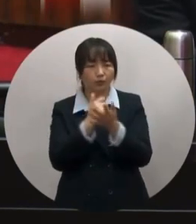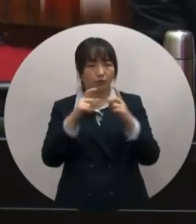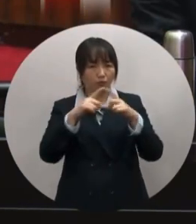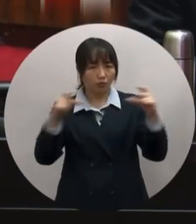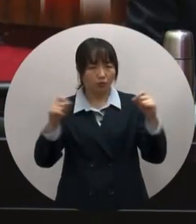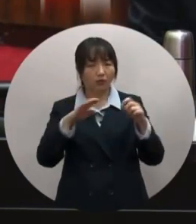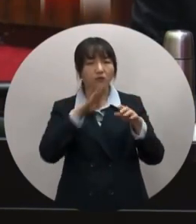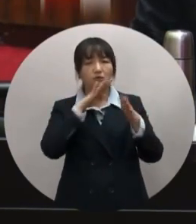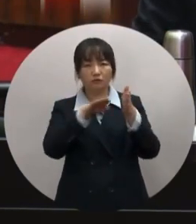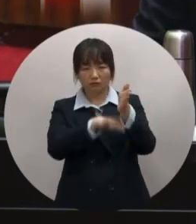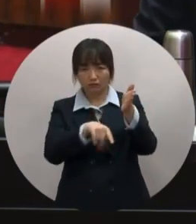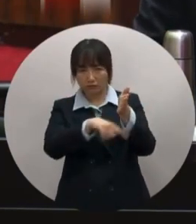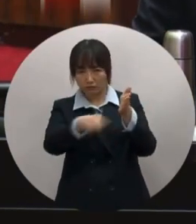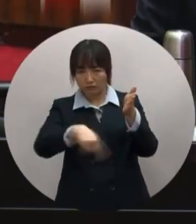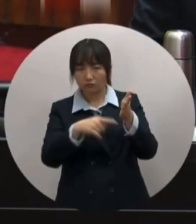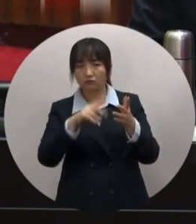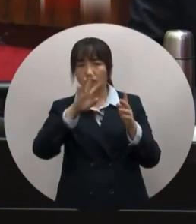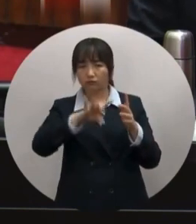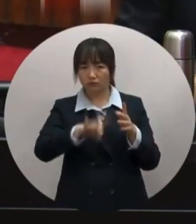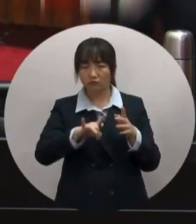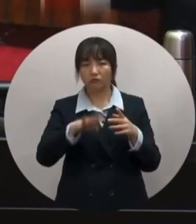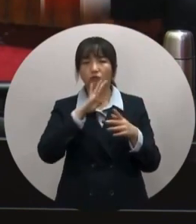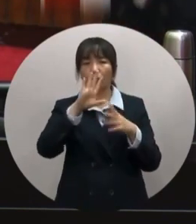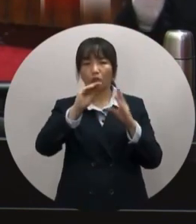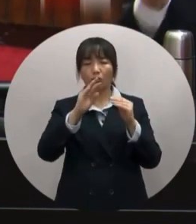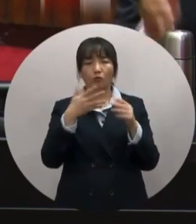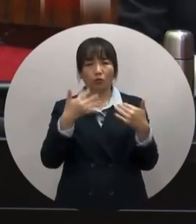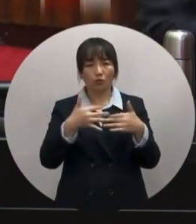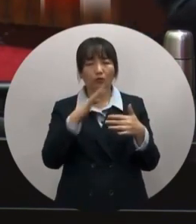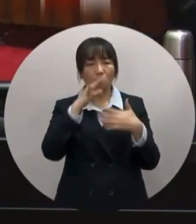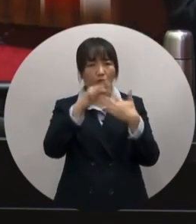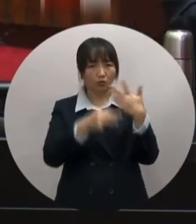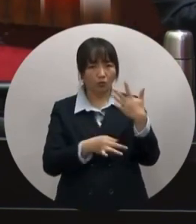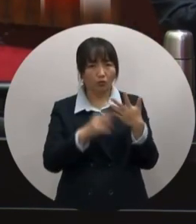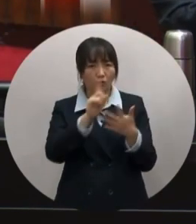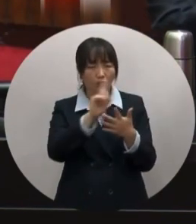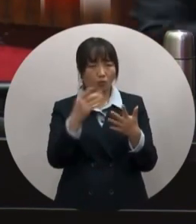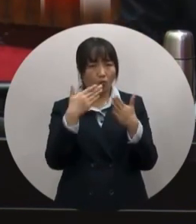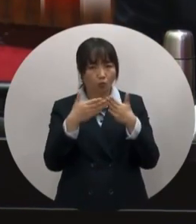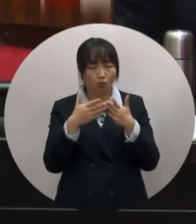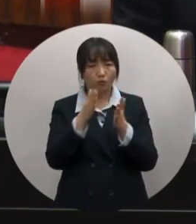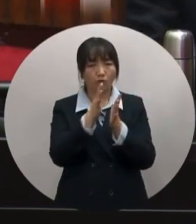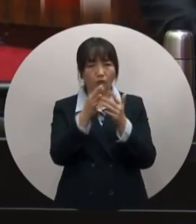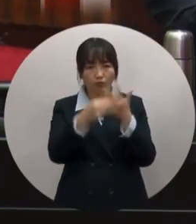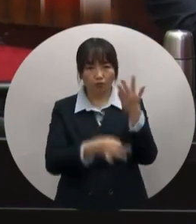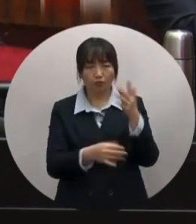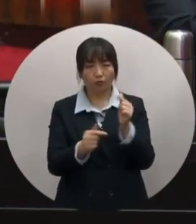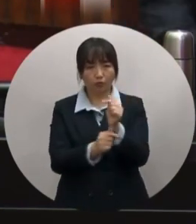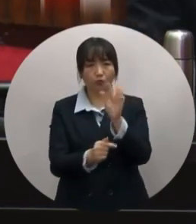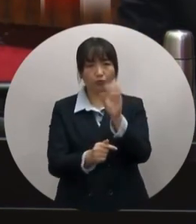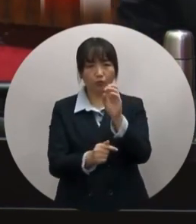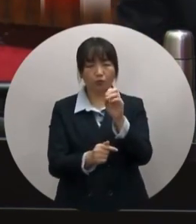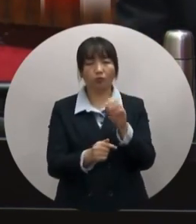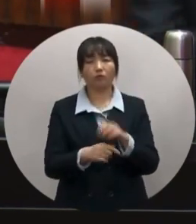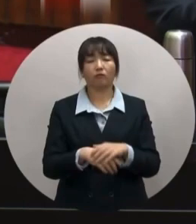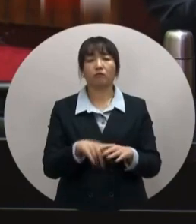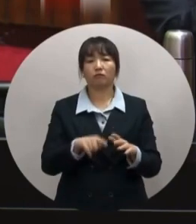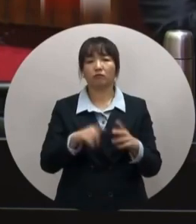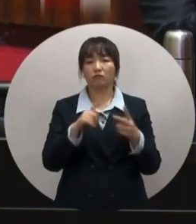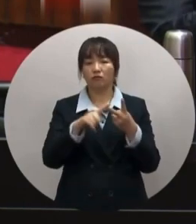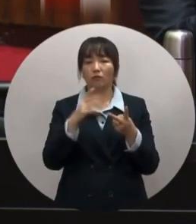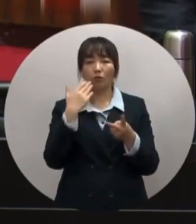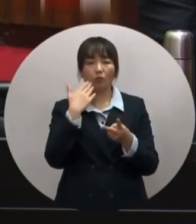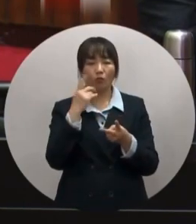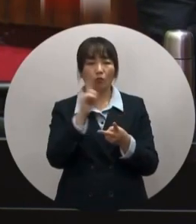盤坐車體這中間有沒有問題規定上這個要求的標準上有沒有問題第二